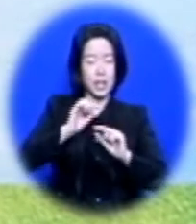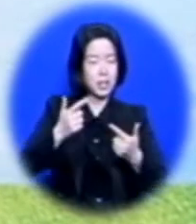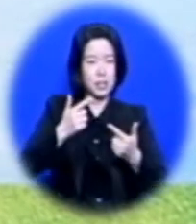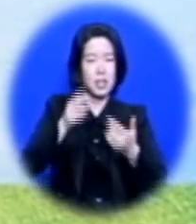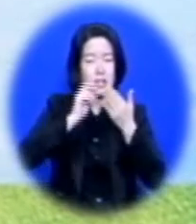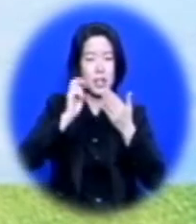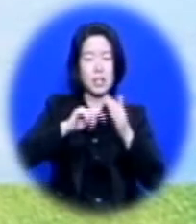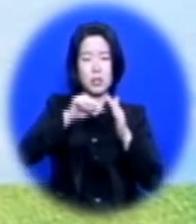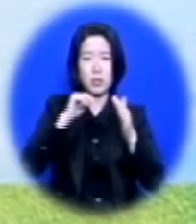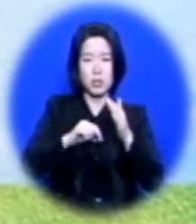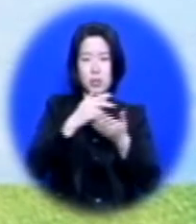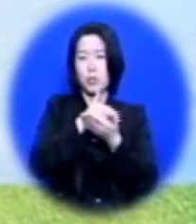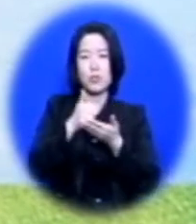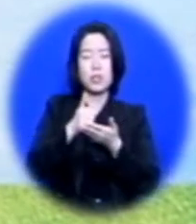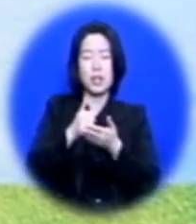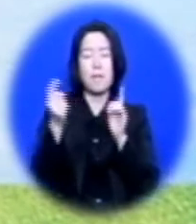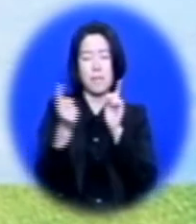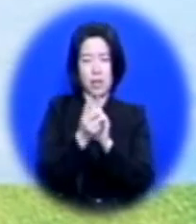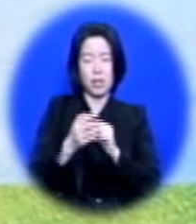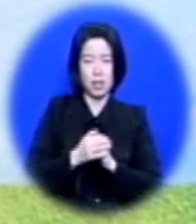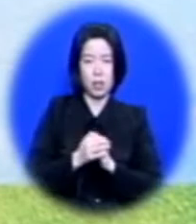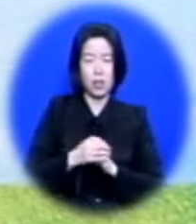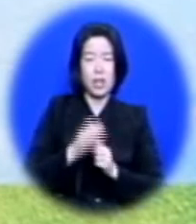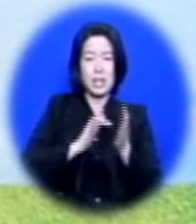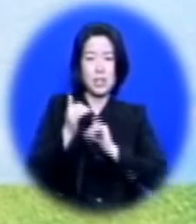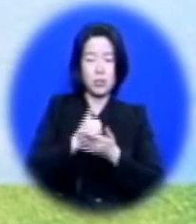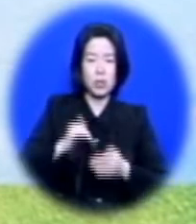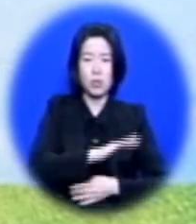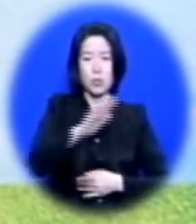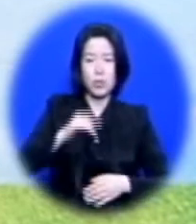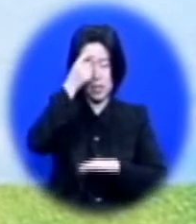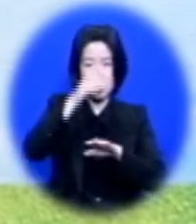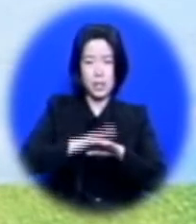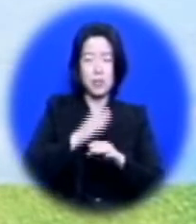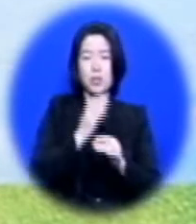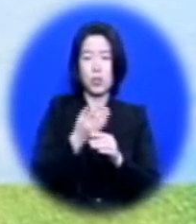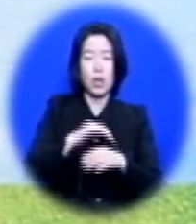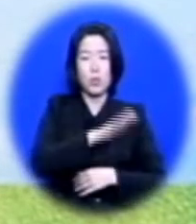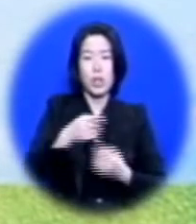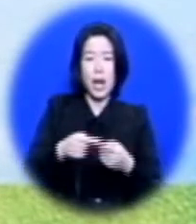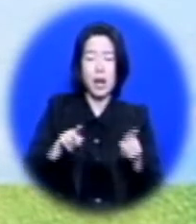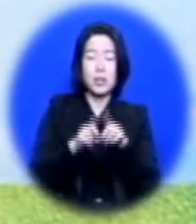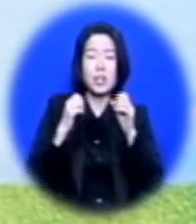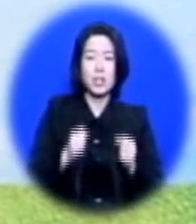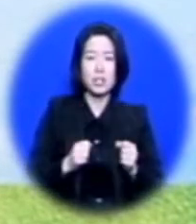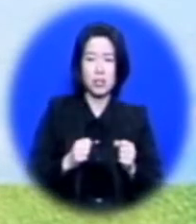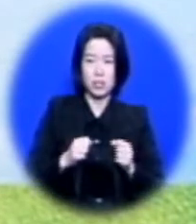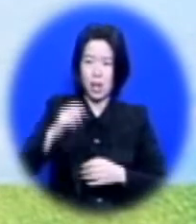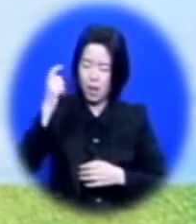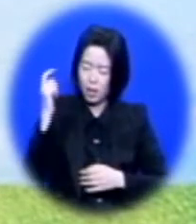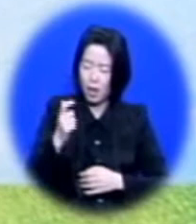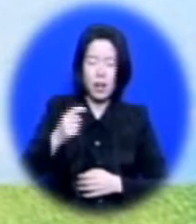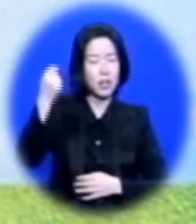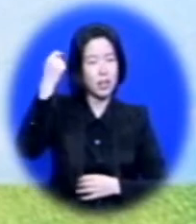만나요 예수님께서 우리 예배 중에 함께 계신 것을 그 어느 때보다도 강력하게 경험을 했습니다